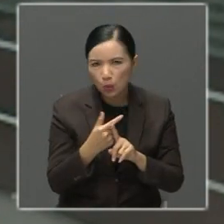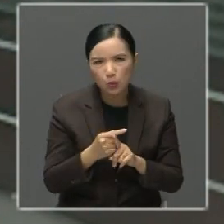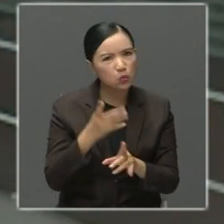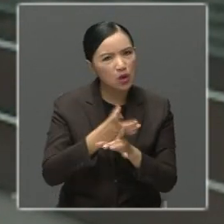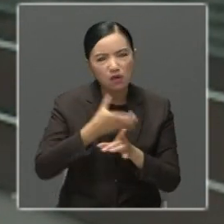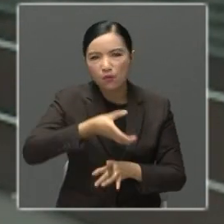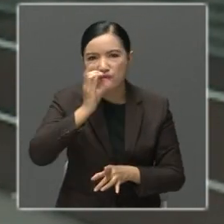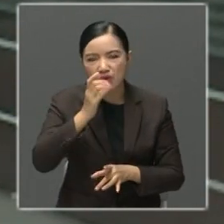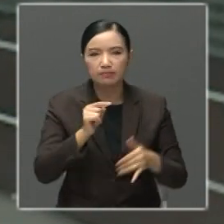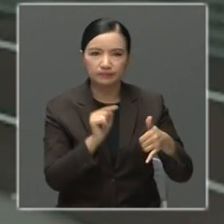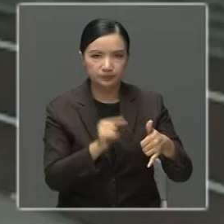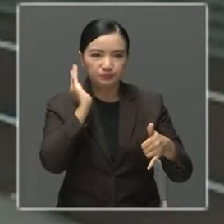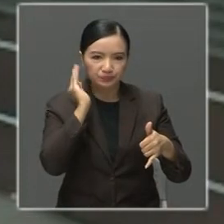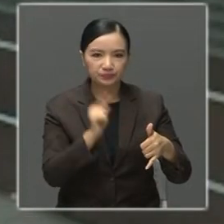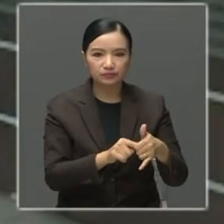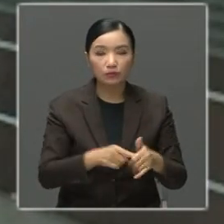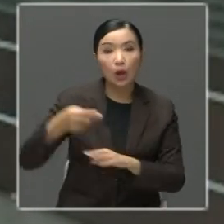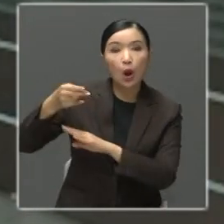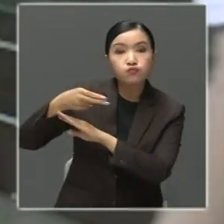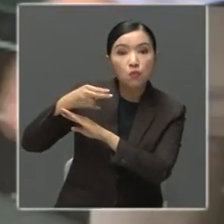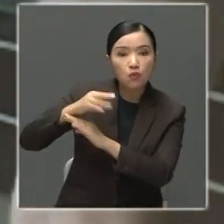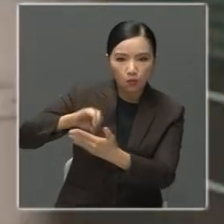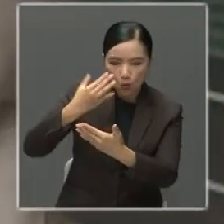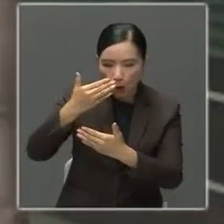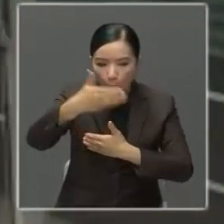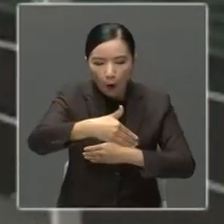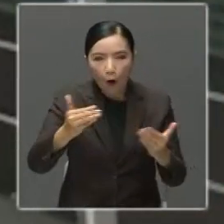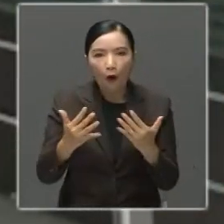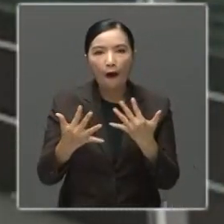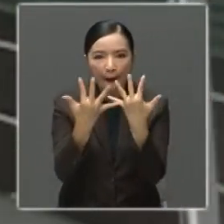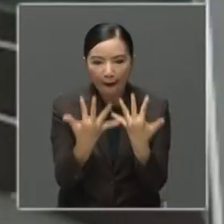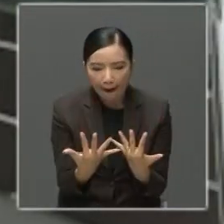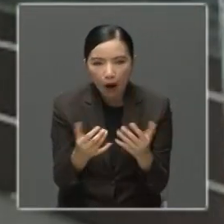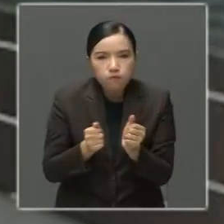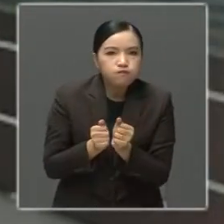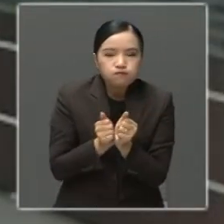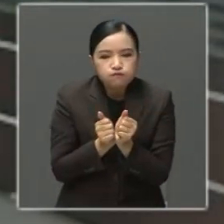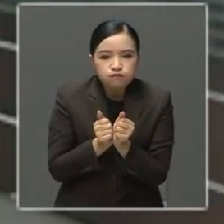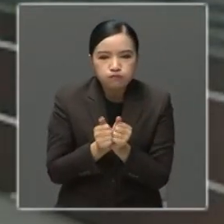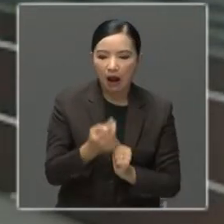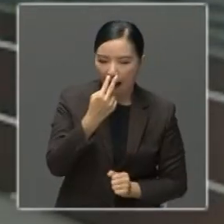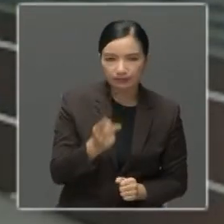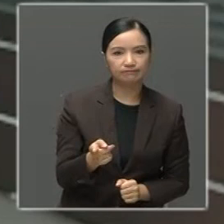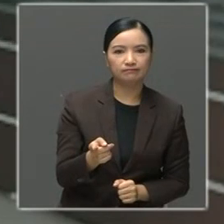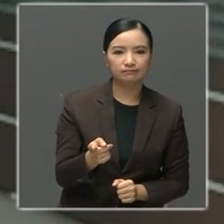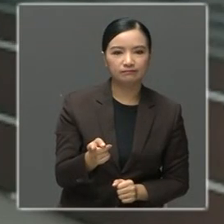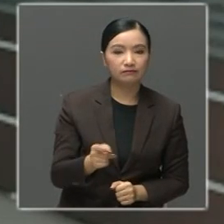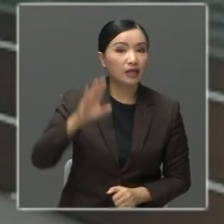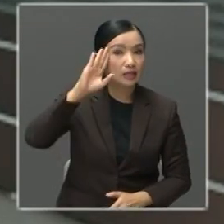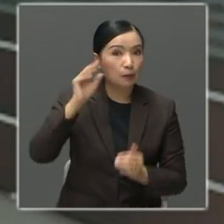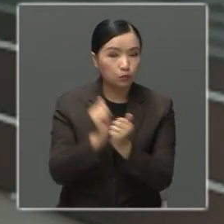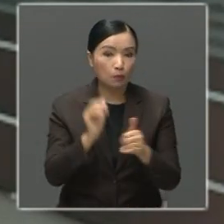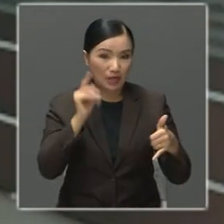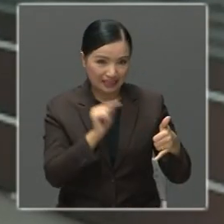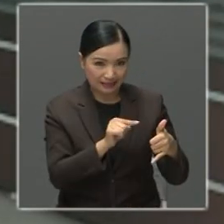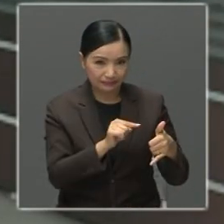าหนักนะคะพอไปเช็คจากกล้องวงจรปิดบริเวณห้องคุมขังในวันและเวลาเกิดเหตุเนี่ยเจอเลยว่าทางตำรวจนายเนี้ย